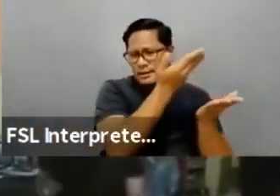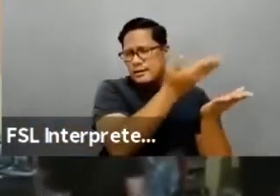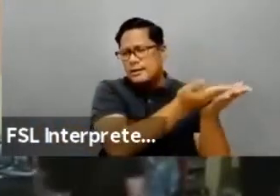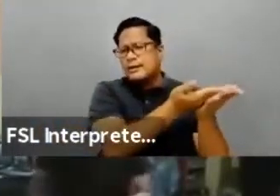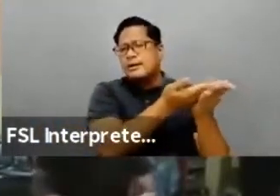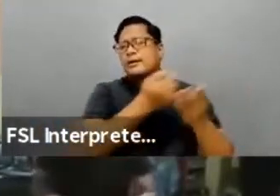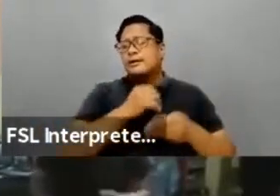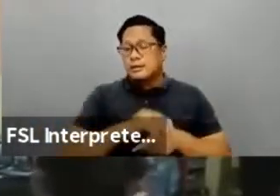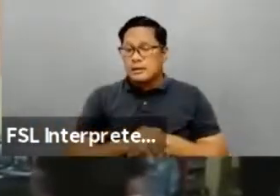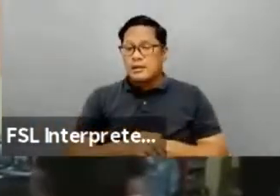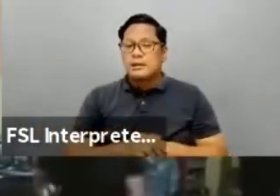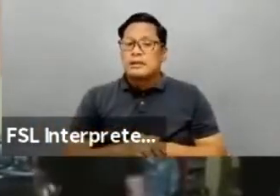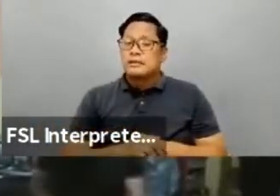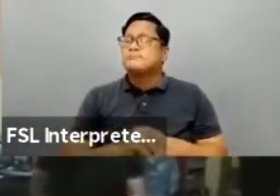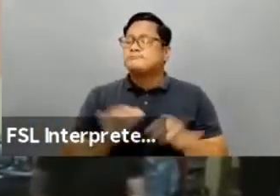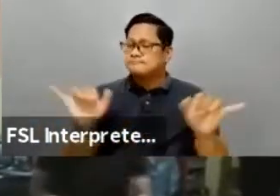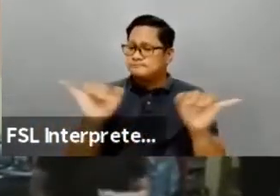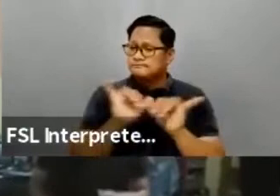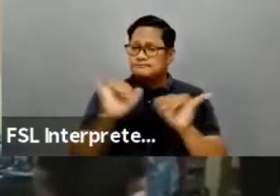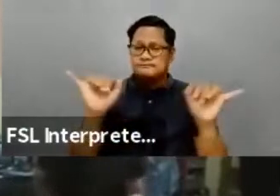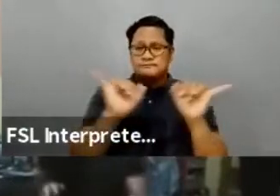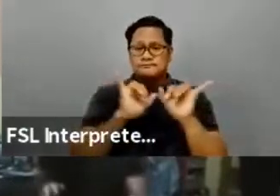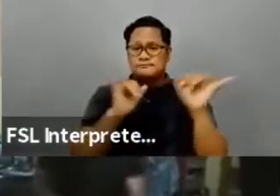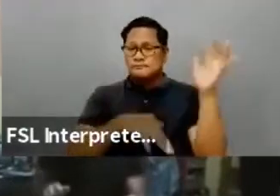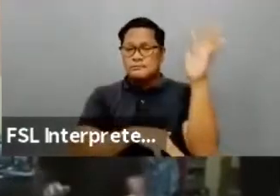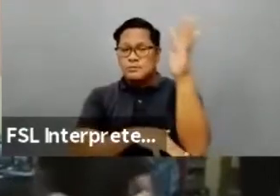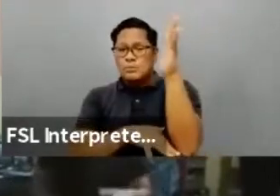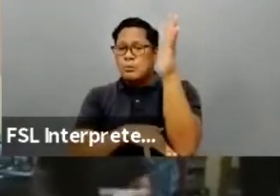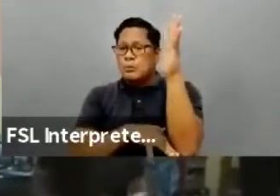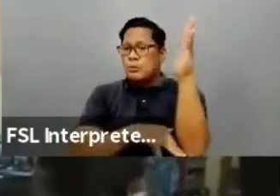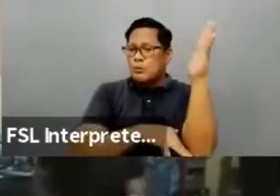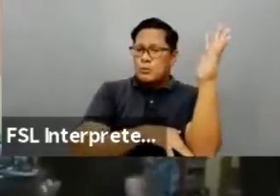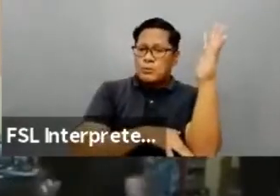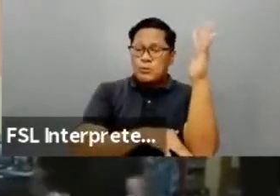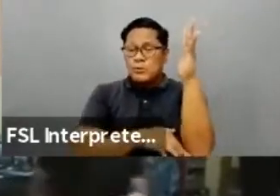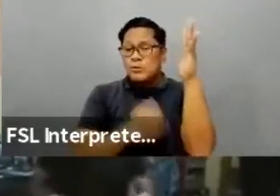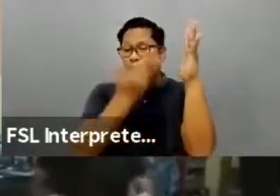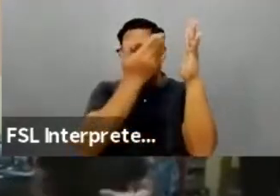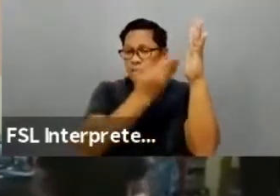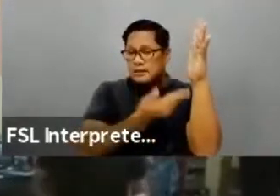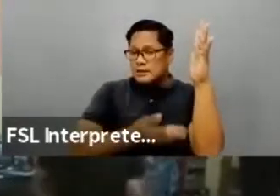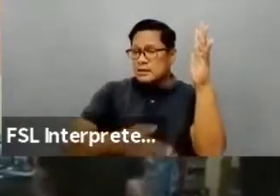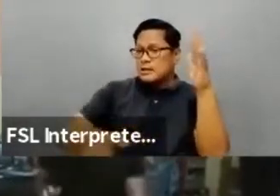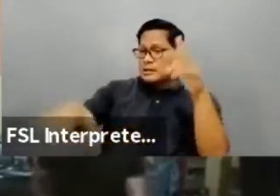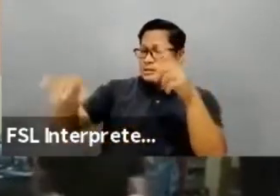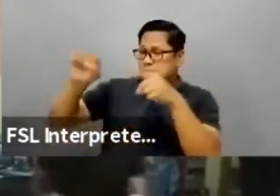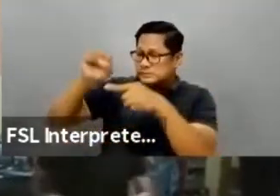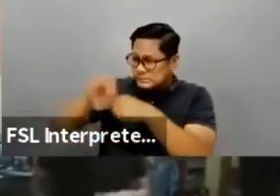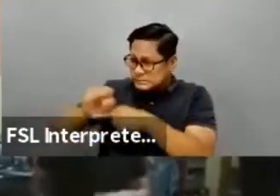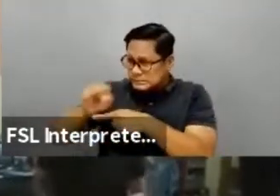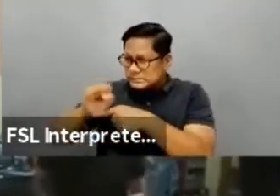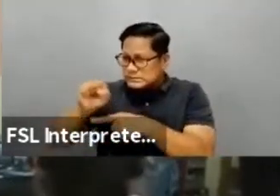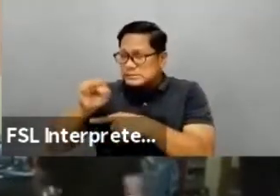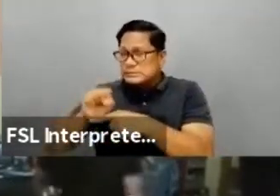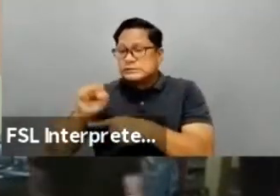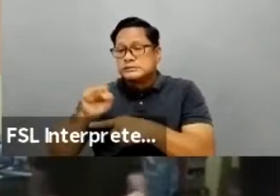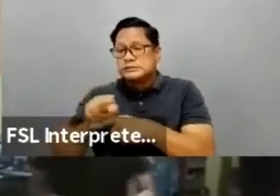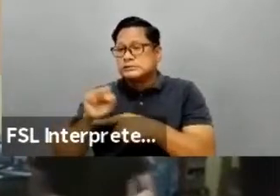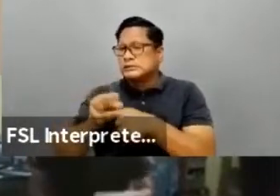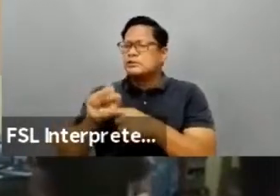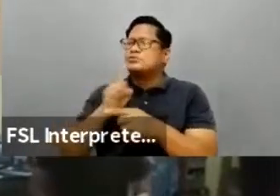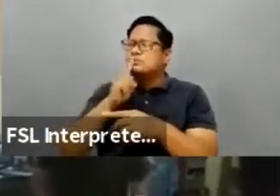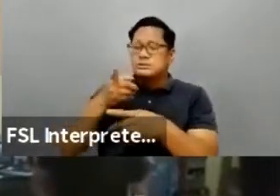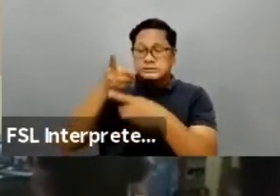makakarating, tulad ng puno na galing sa binhi. Ang mga dakilang